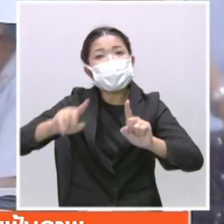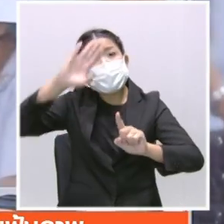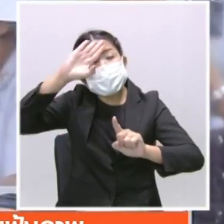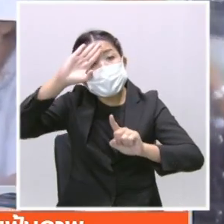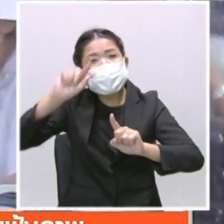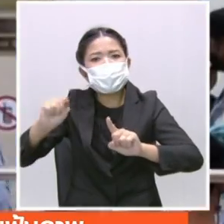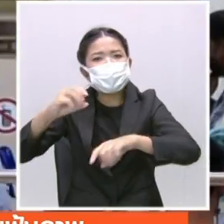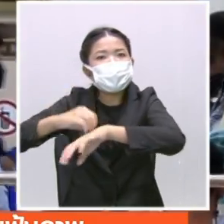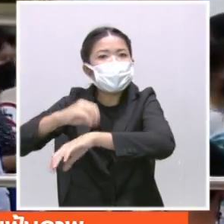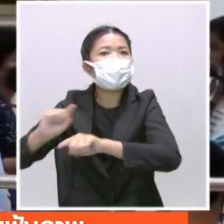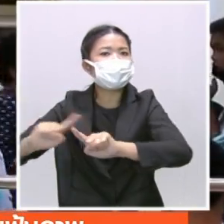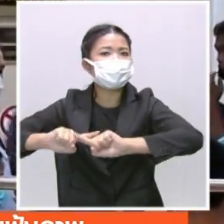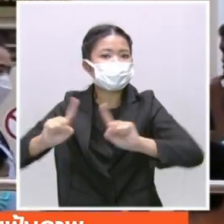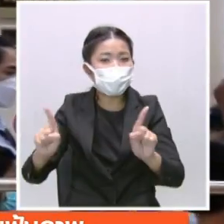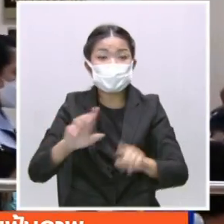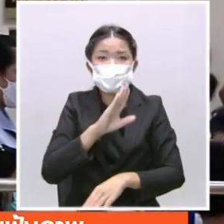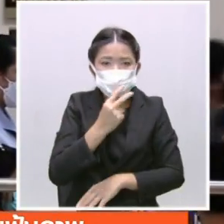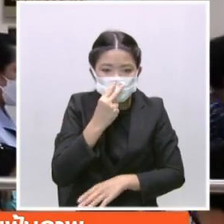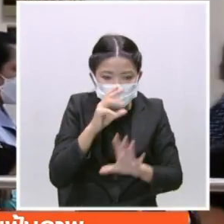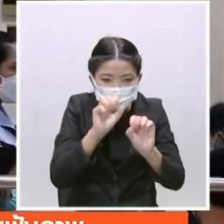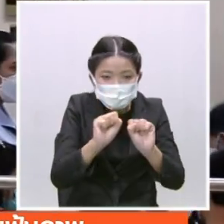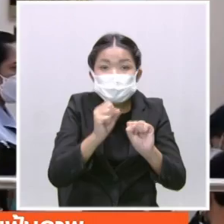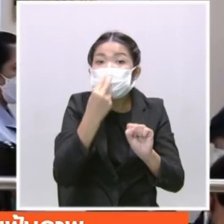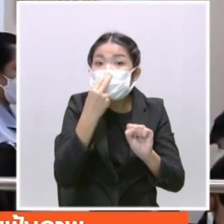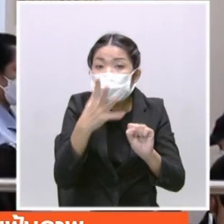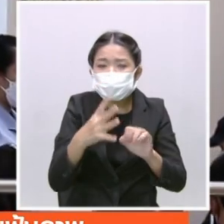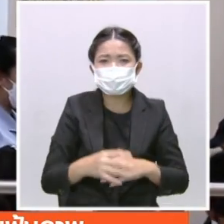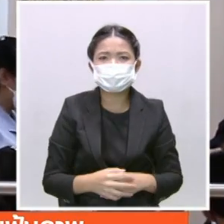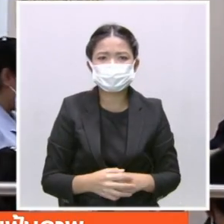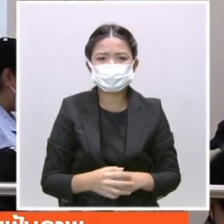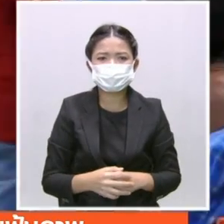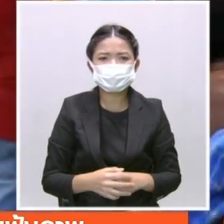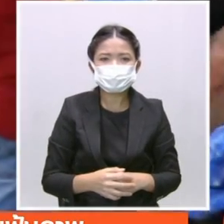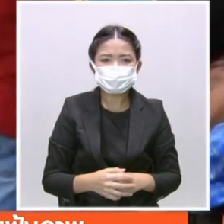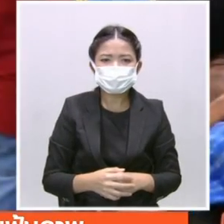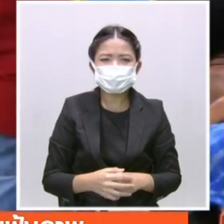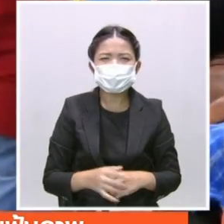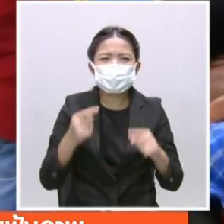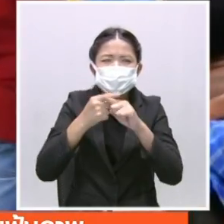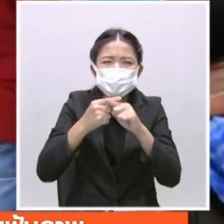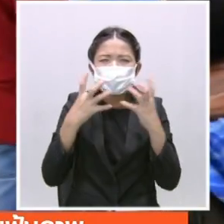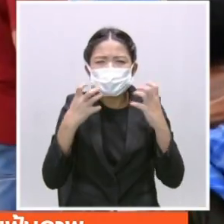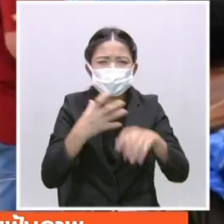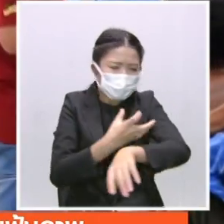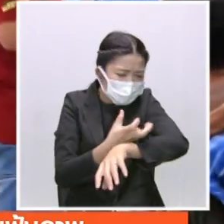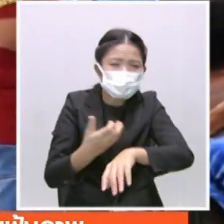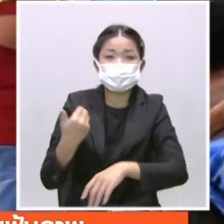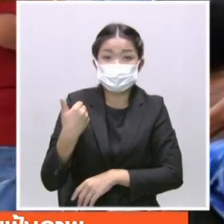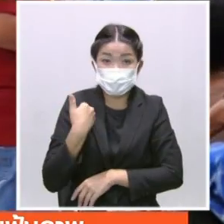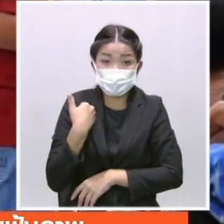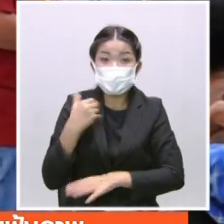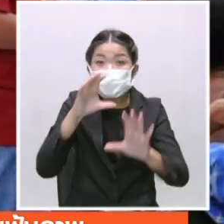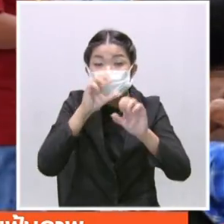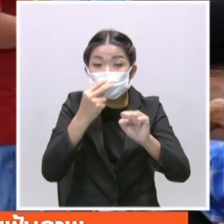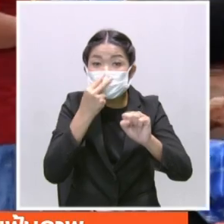ใสและหากเป็นตุ่มบริเวณจุดที่มองไม่เห็นหรือว่าบริเวณเยื่อบุต่างๆจะมีความเจ็บปวดพอสมควรและ